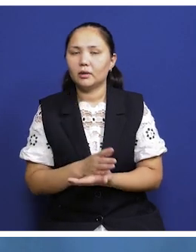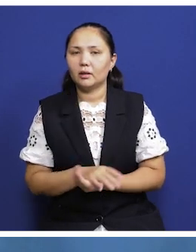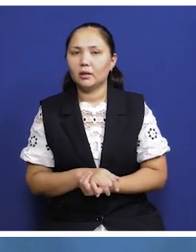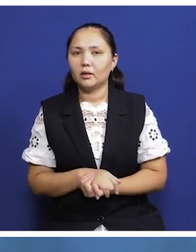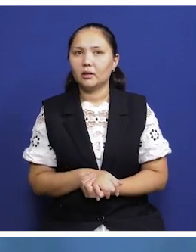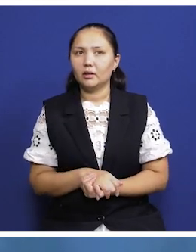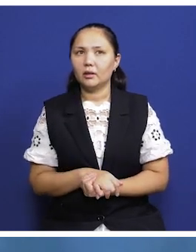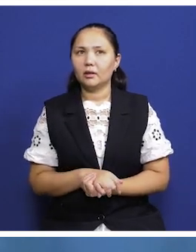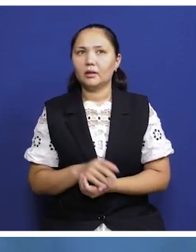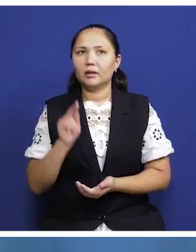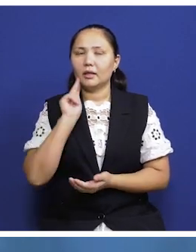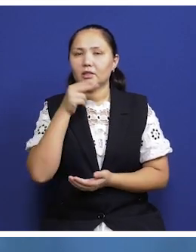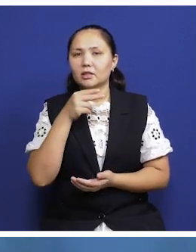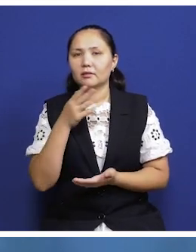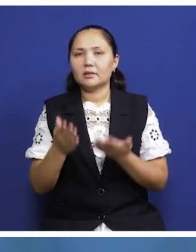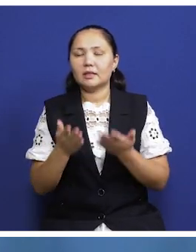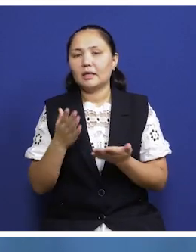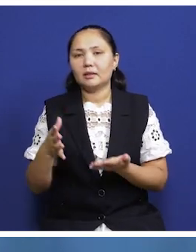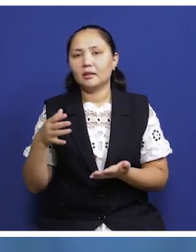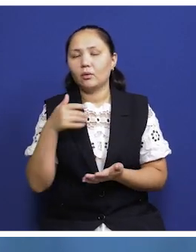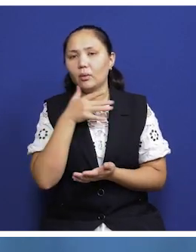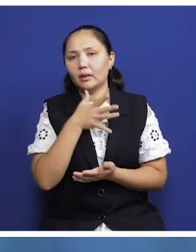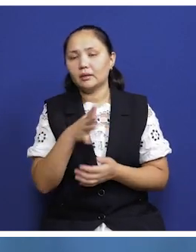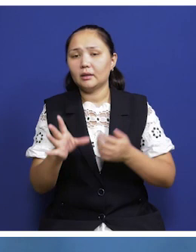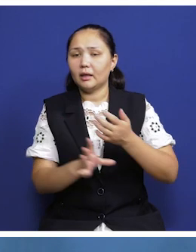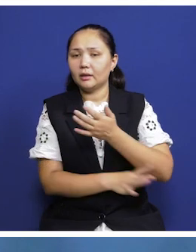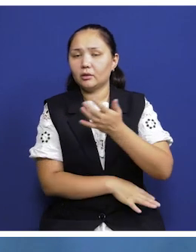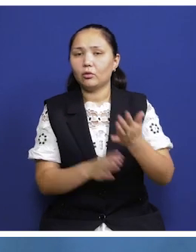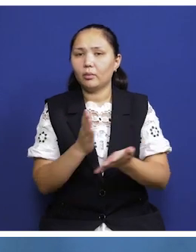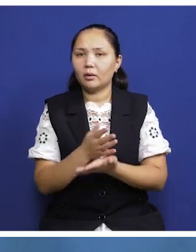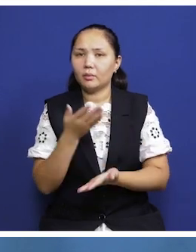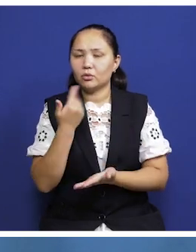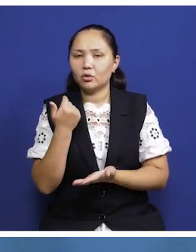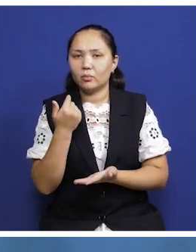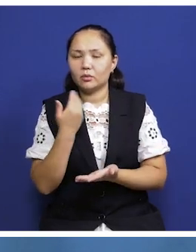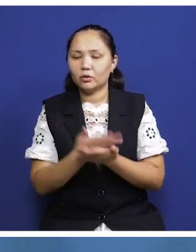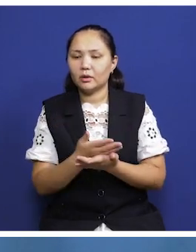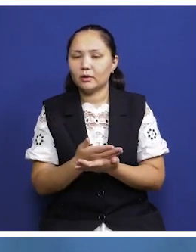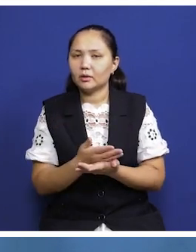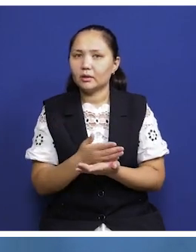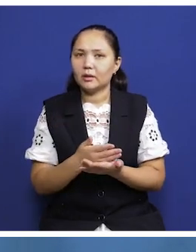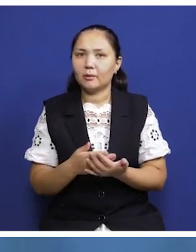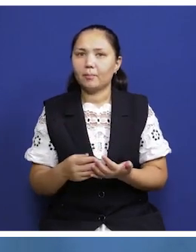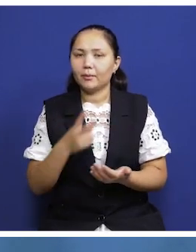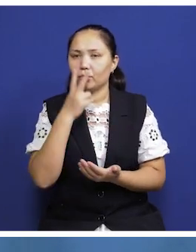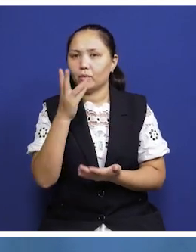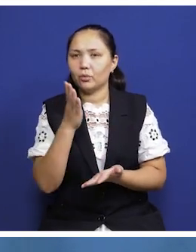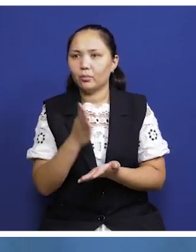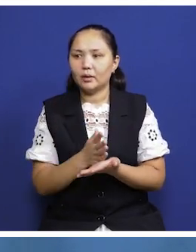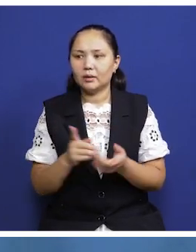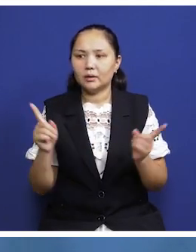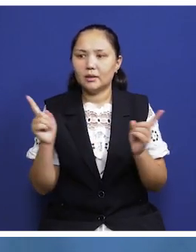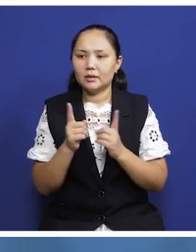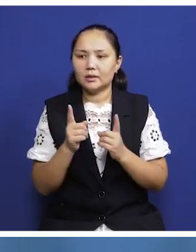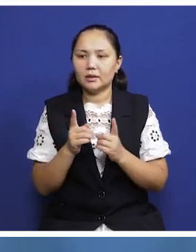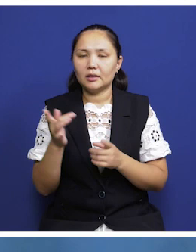мен сұрайын дегенім, оның сапасы қалай, уақытында бітіріп жатыр ма, бітіріп жатқан жоқ па? Себебі мен айттым ғой, әлеуметтік желіден көріп отырамын, осындай